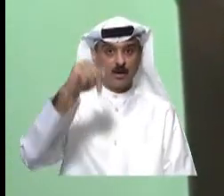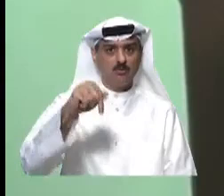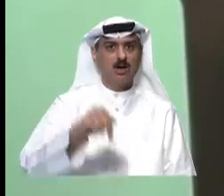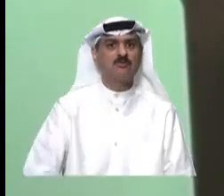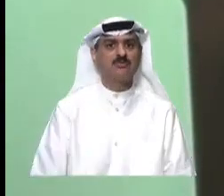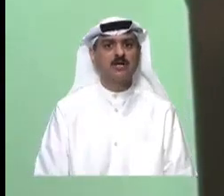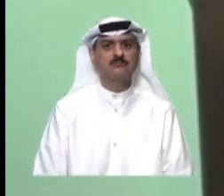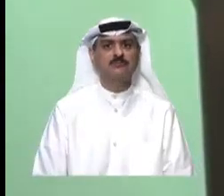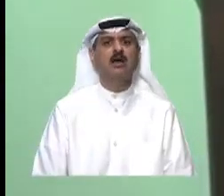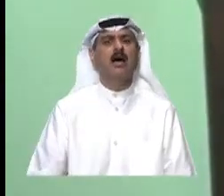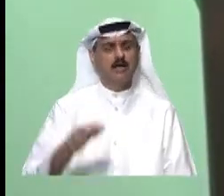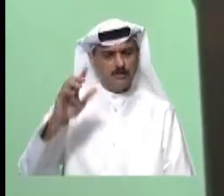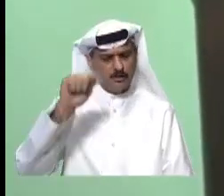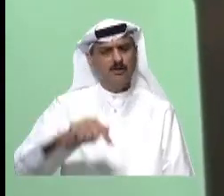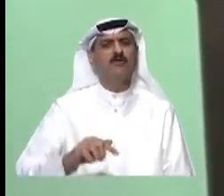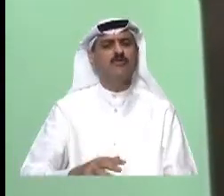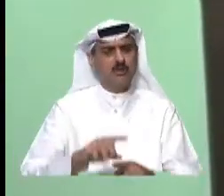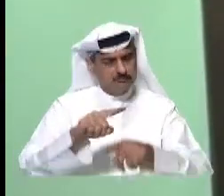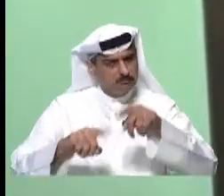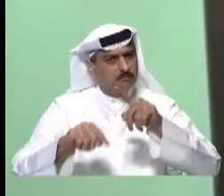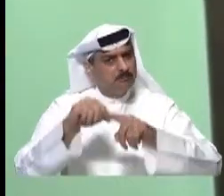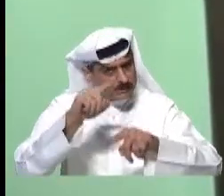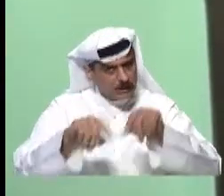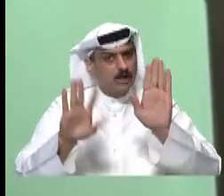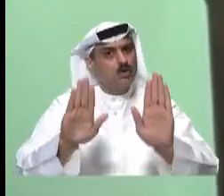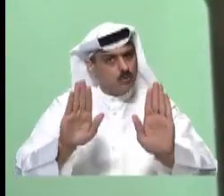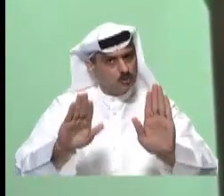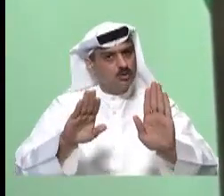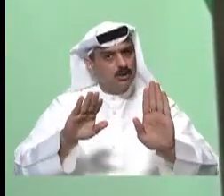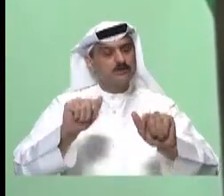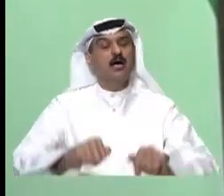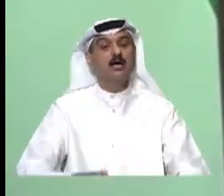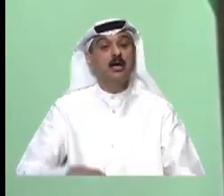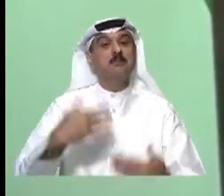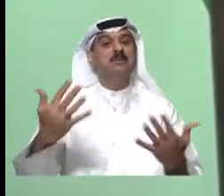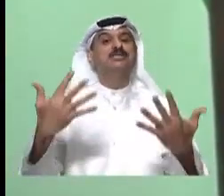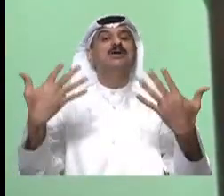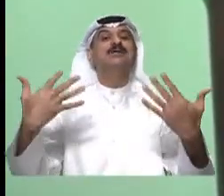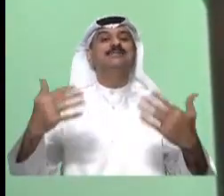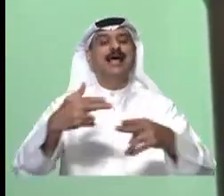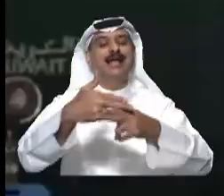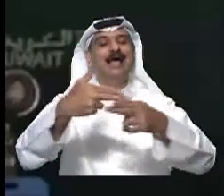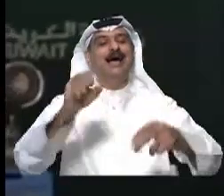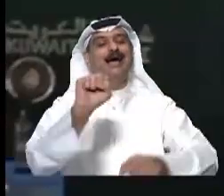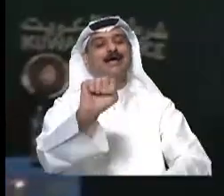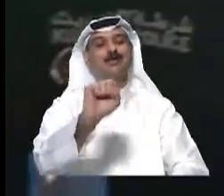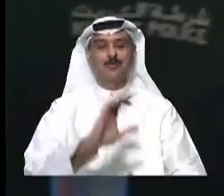المعوقات اللي عندكم راح تكون سهله بالنسبه لكم.